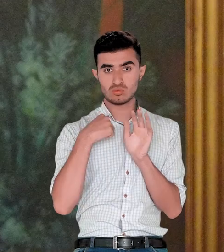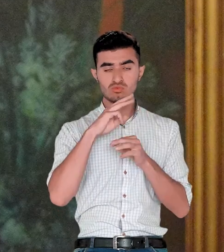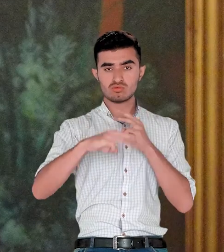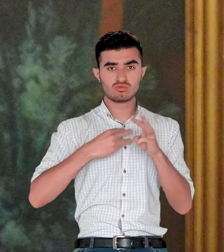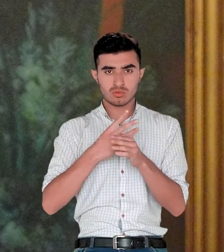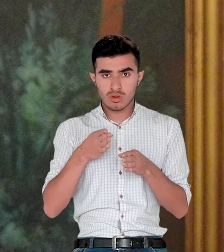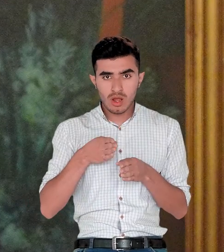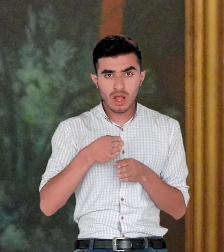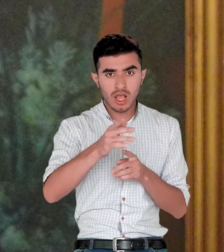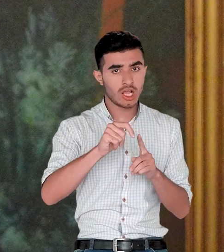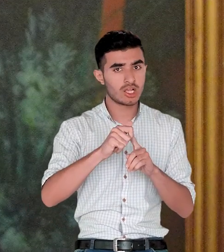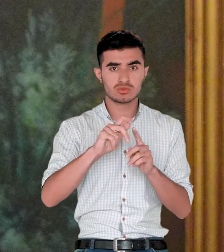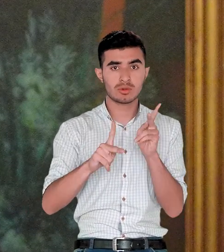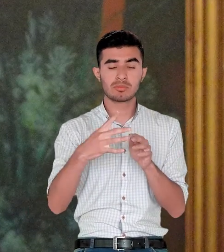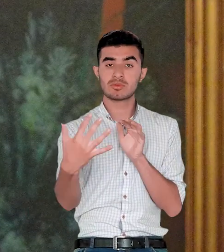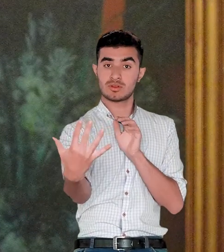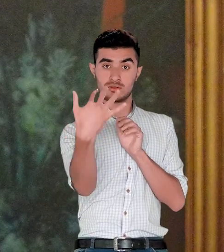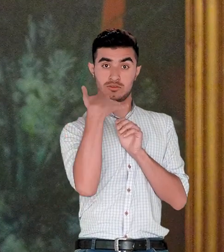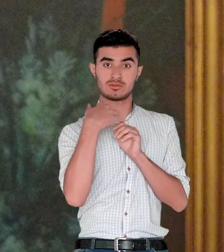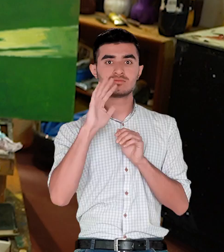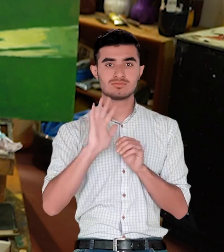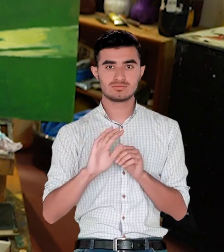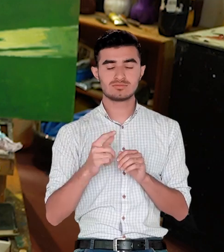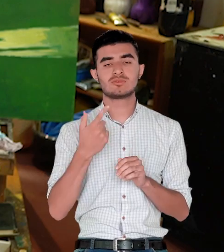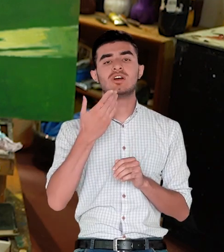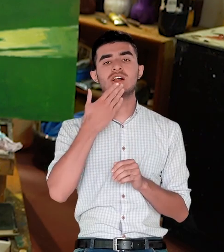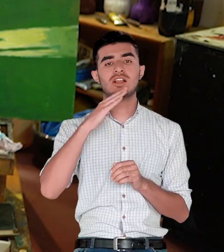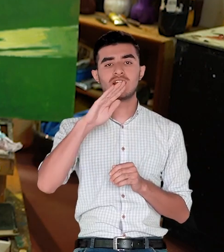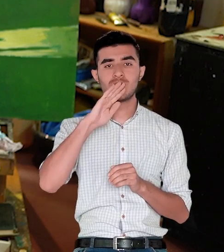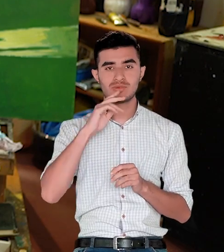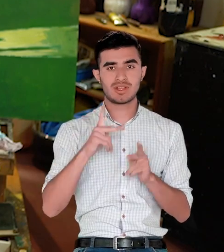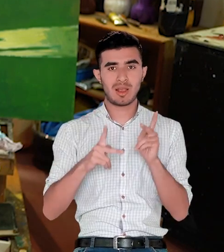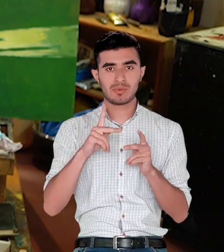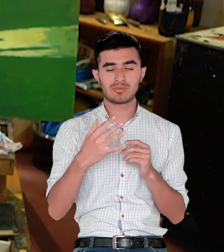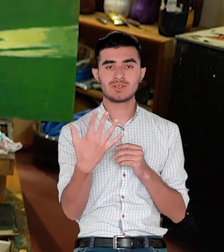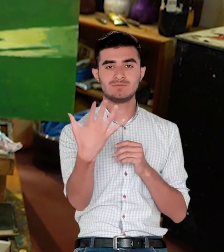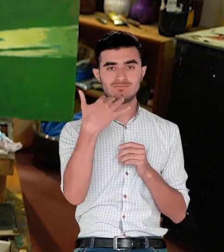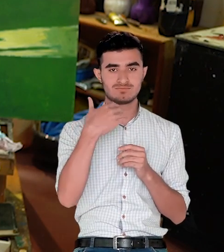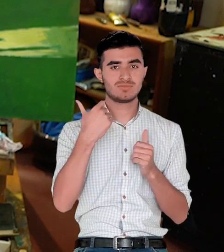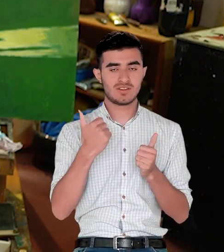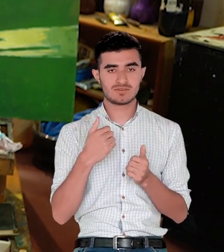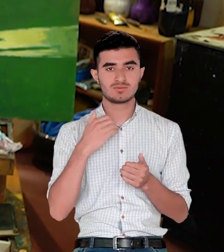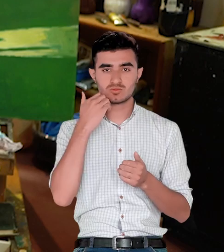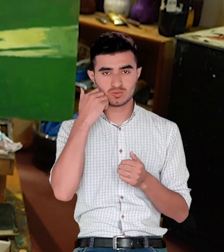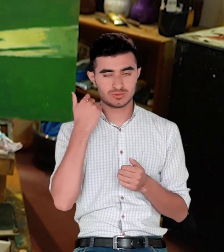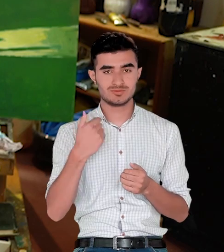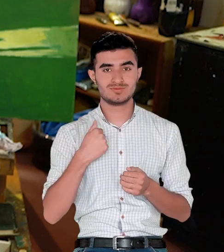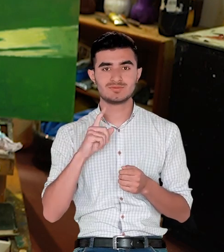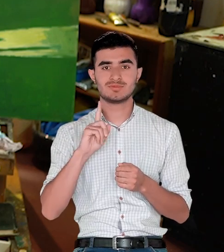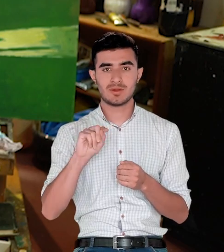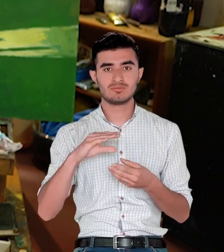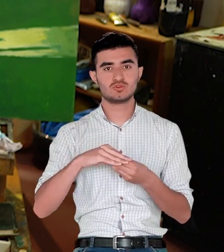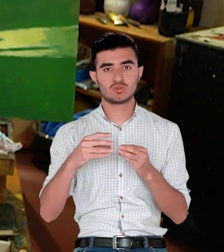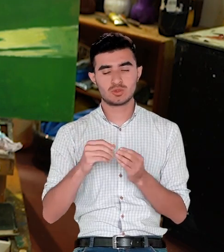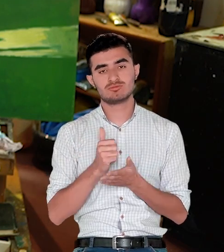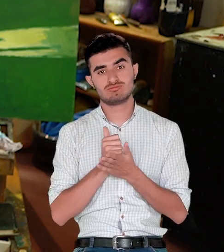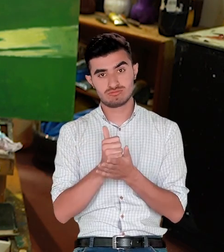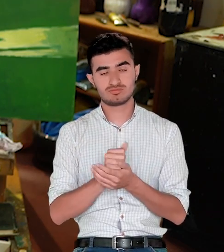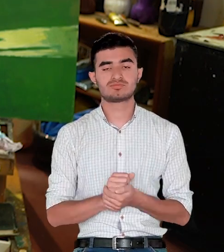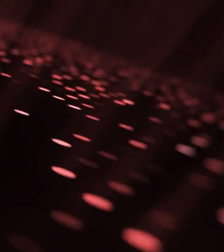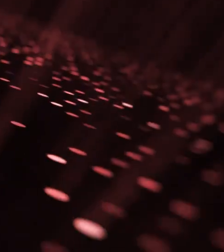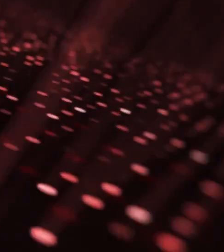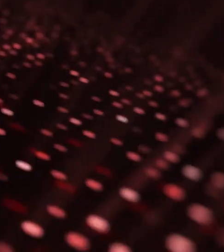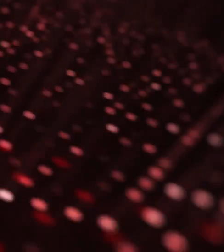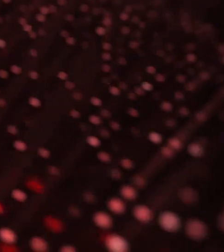نے دنیا کے پاس جانے کی ضرورت کوئی نہیں ہے. تو اللہ کا شکر ہے کہ لوگوں نے میرے پاس آتے ہیں، مجھے جانے کی ضرورت